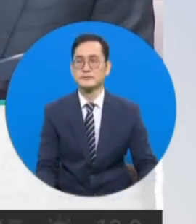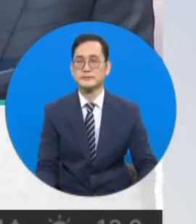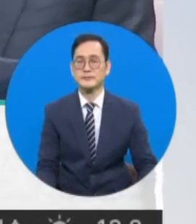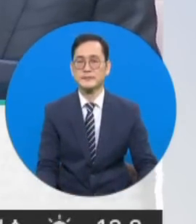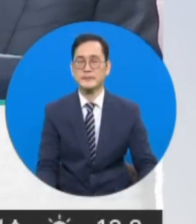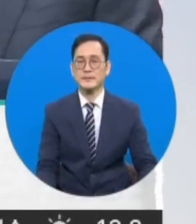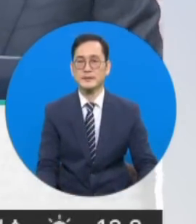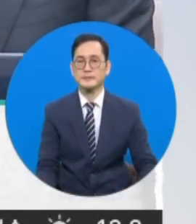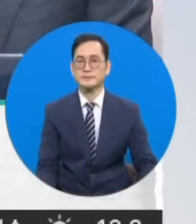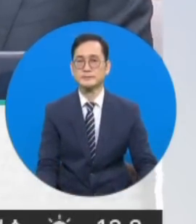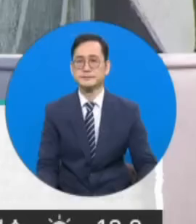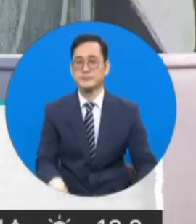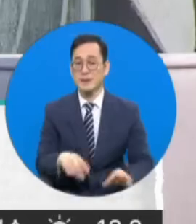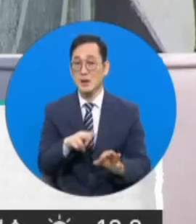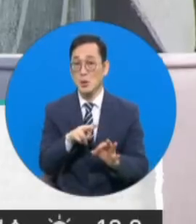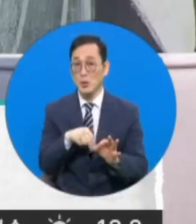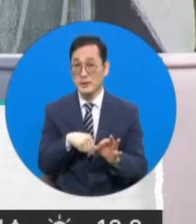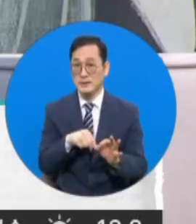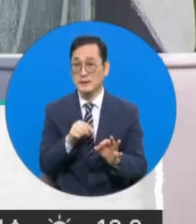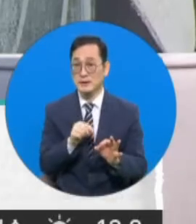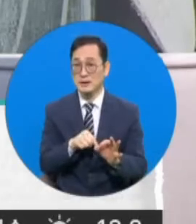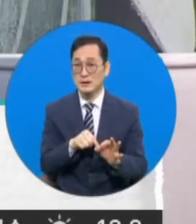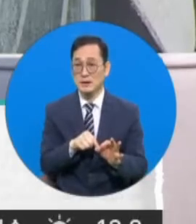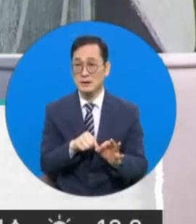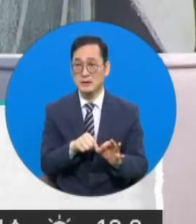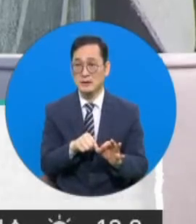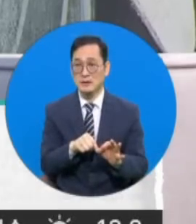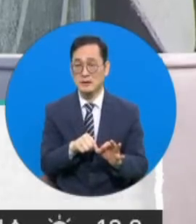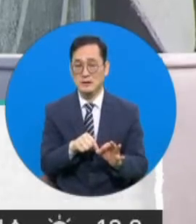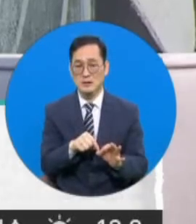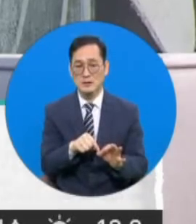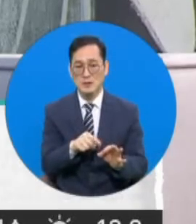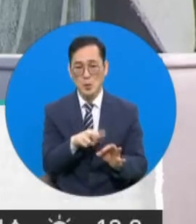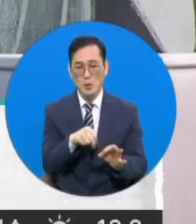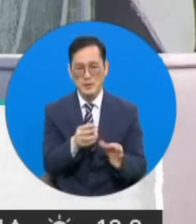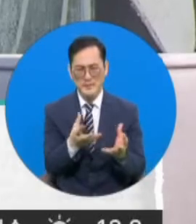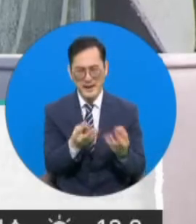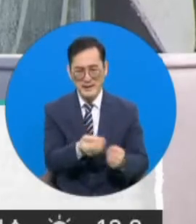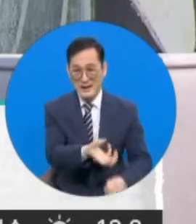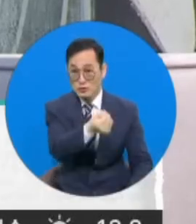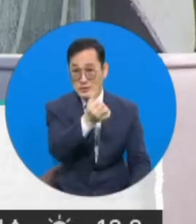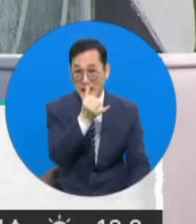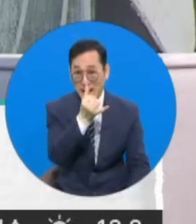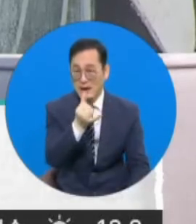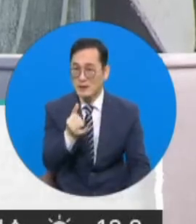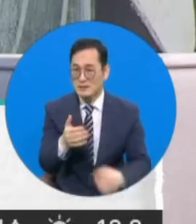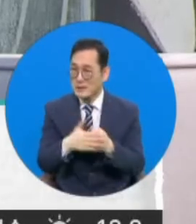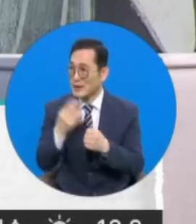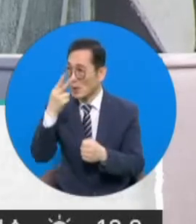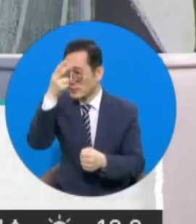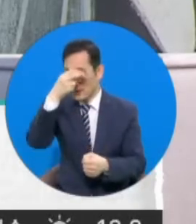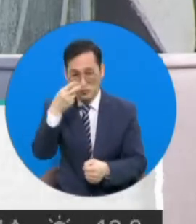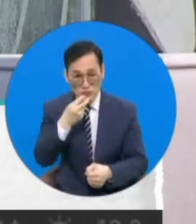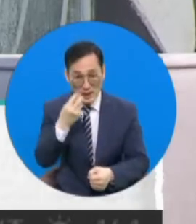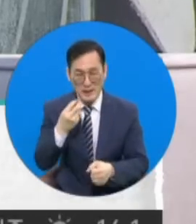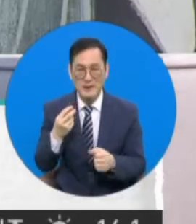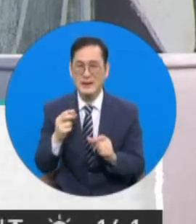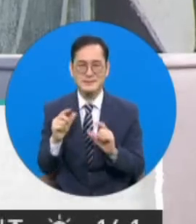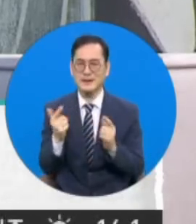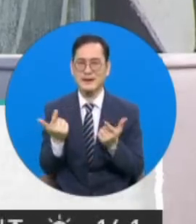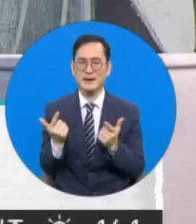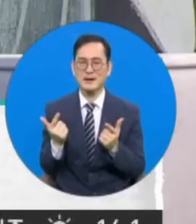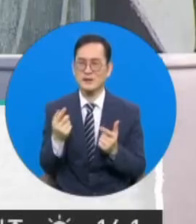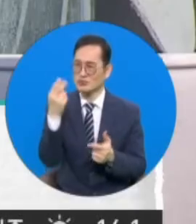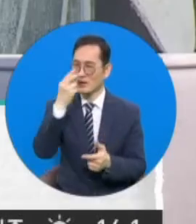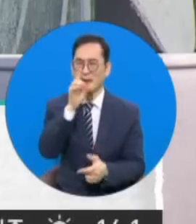개 돈 뭐 100만 개든 그것을 많이 가져 가지고 있다라는 이후로 검찰 수사가 진행되는 것은 아니죠 그런